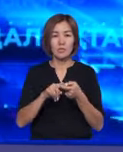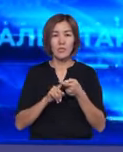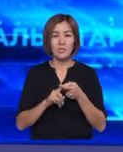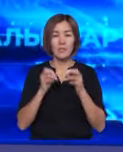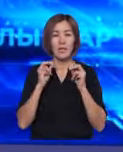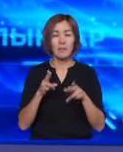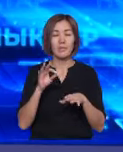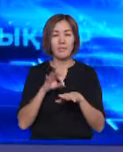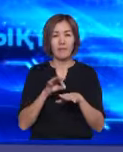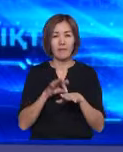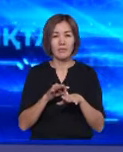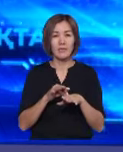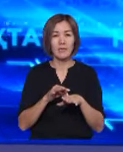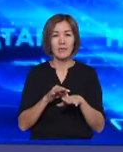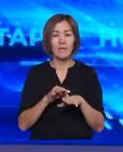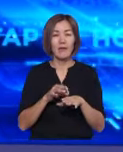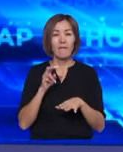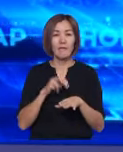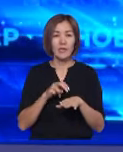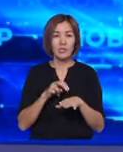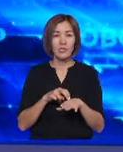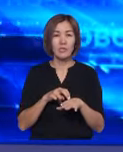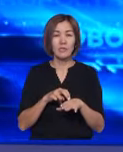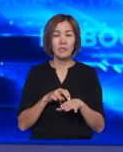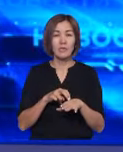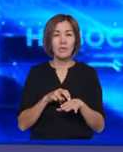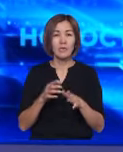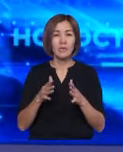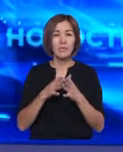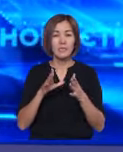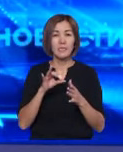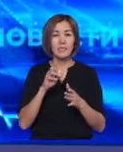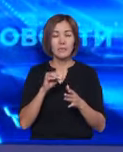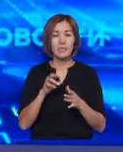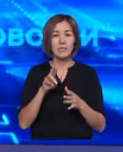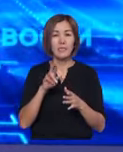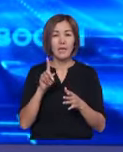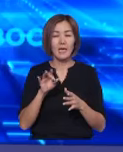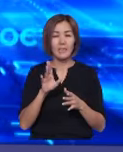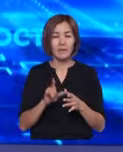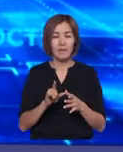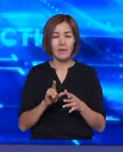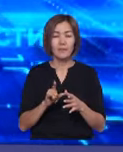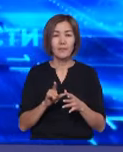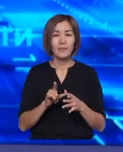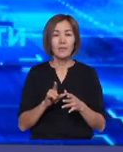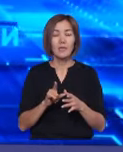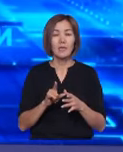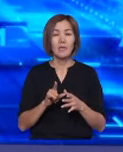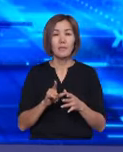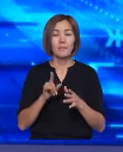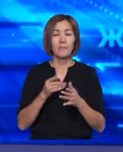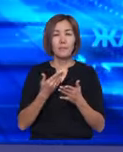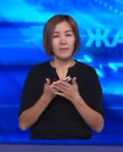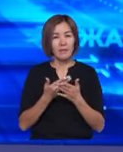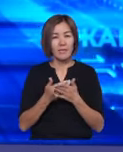заражения опасной инфекцией. Причем врачи подозревают у пациентов наличие сибирской язвы. По мнению эксперта,